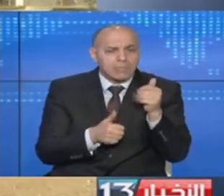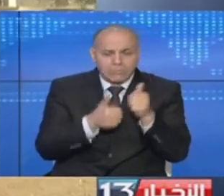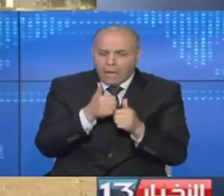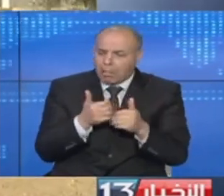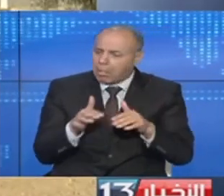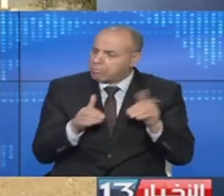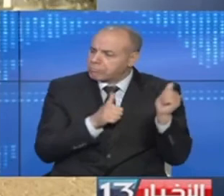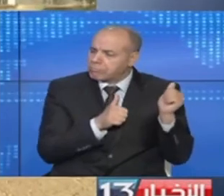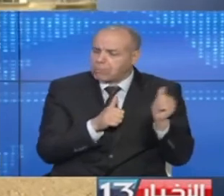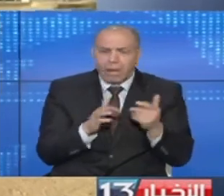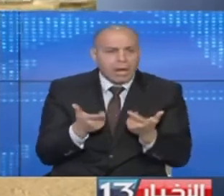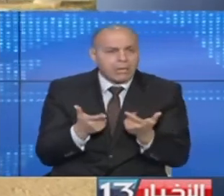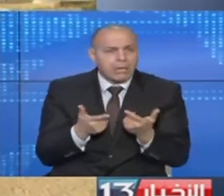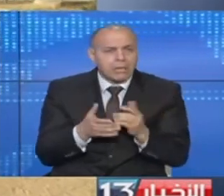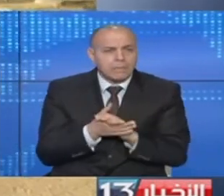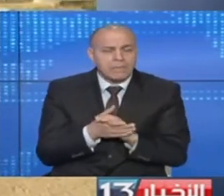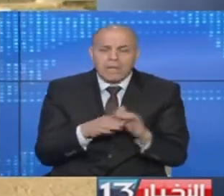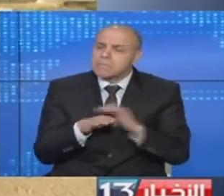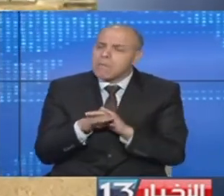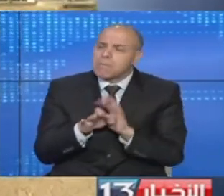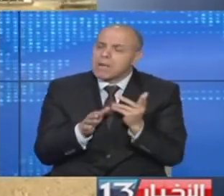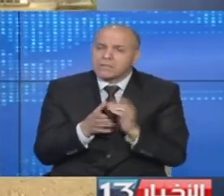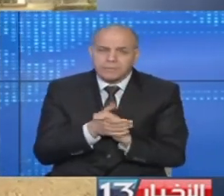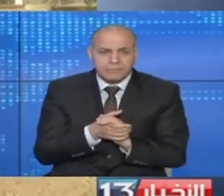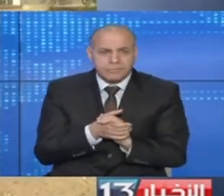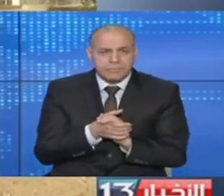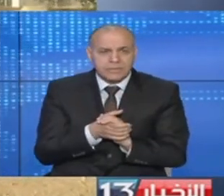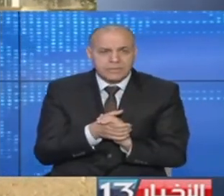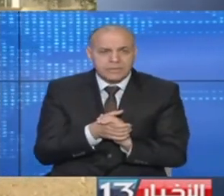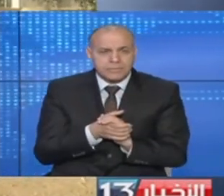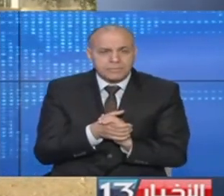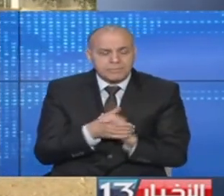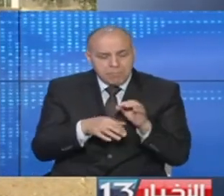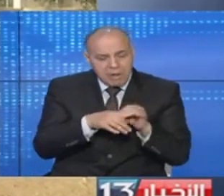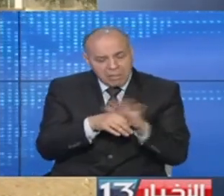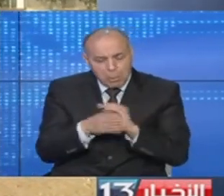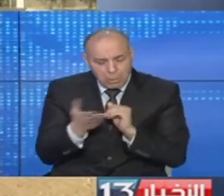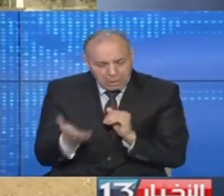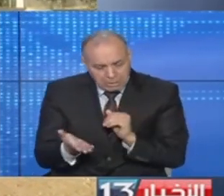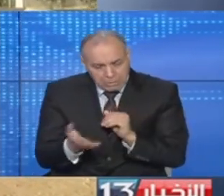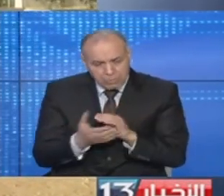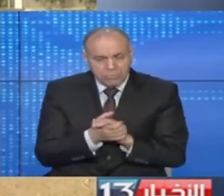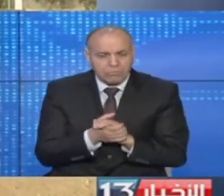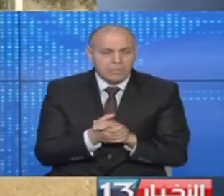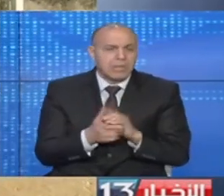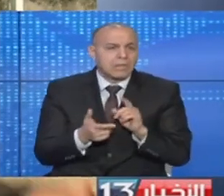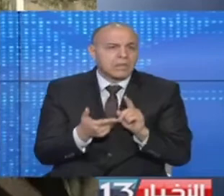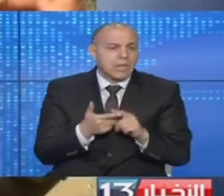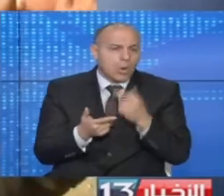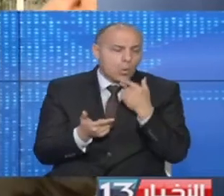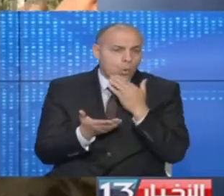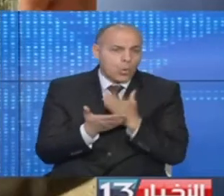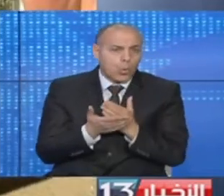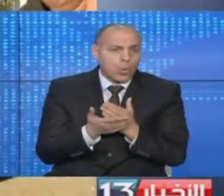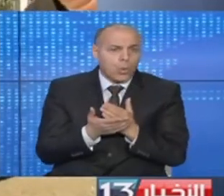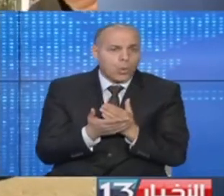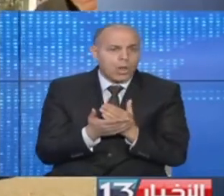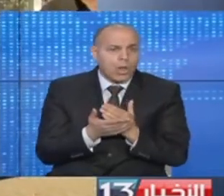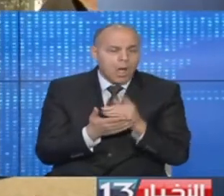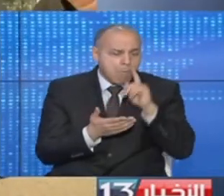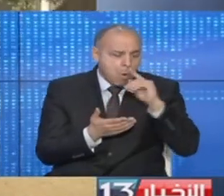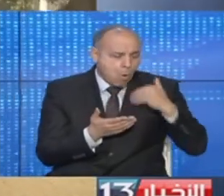متاعهم بيتي قالت أنه مرض كورونا موجود ونا الحقيقة نشوف فيهم يعاونوا